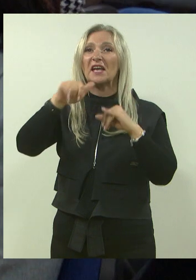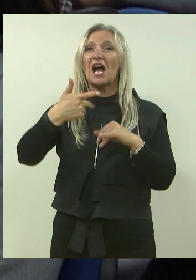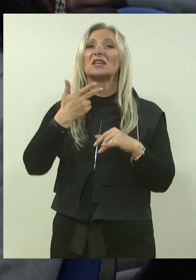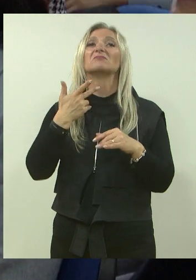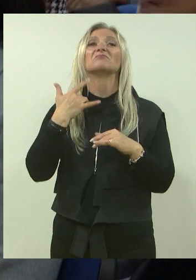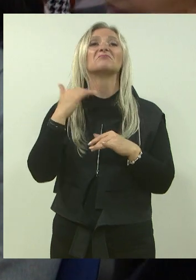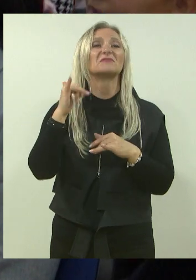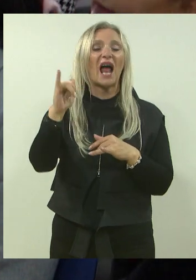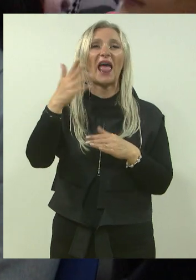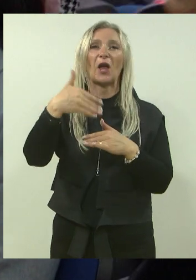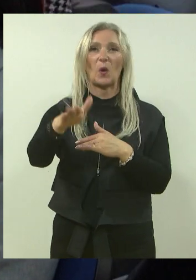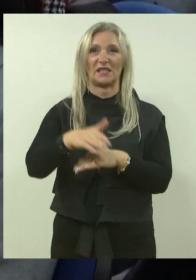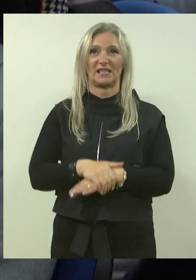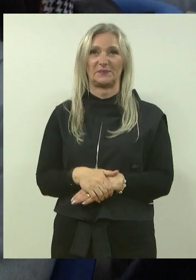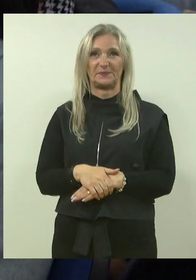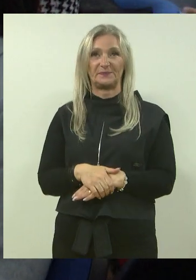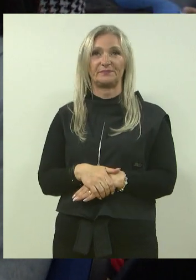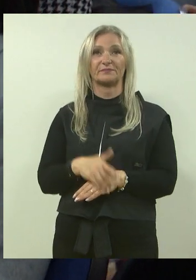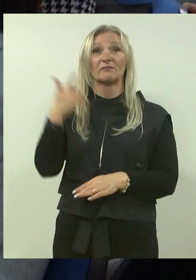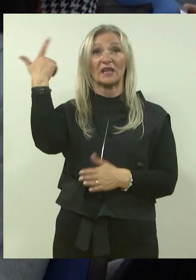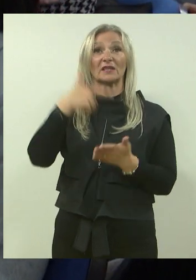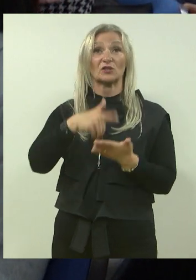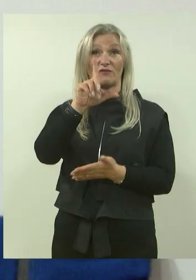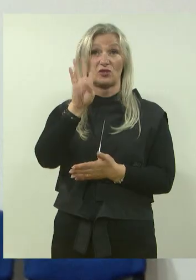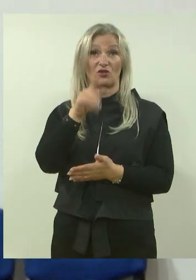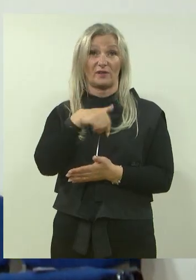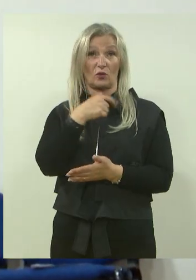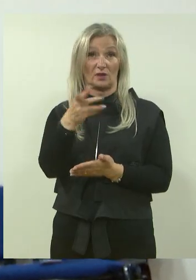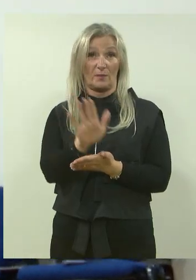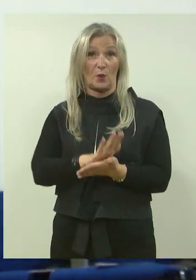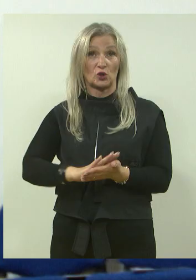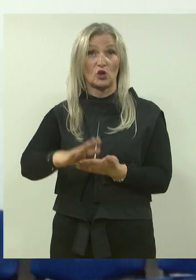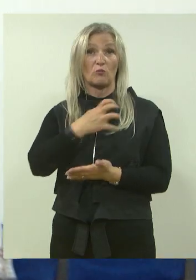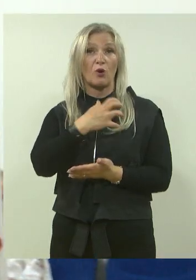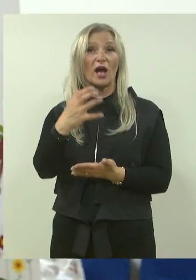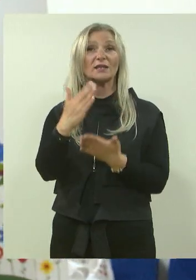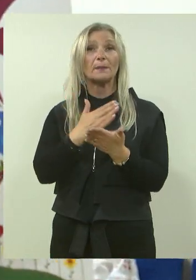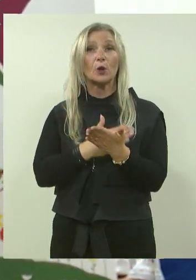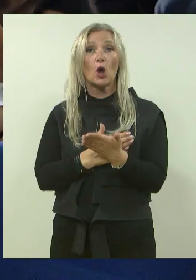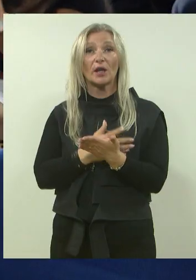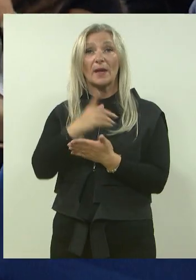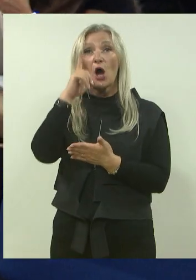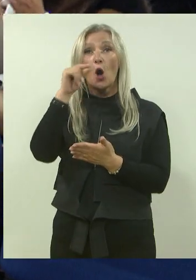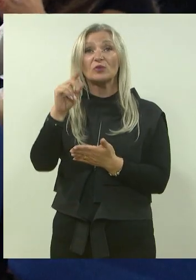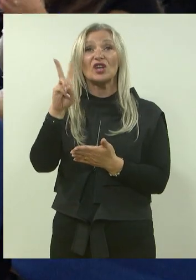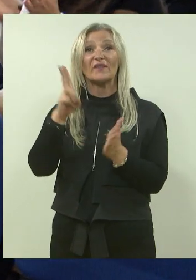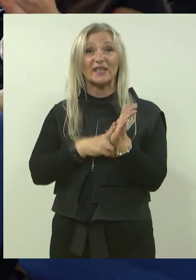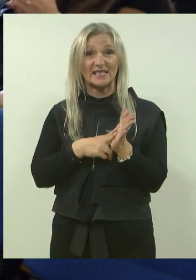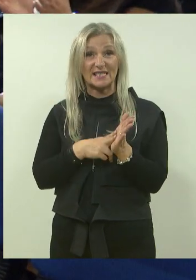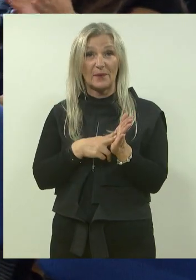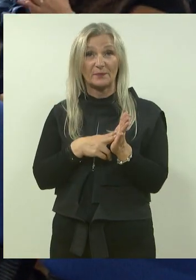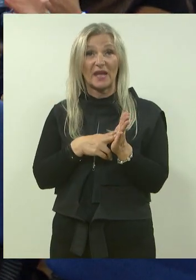daleko. Manifestacijom Vinkajček 2024. započeo je bogati program povodom dana općine Vinica